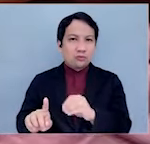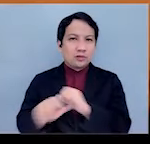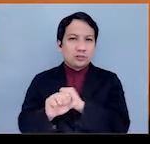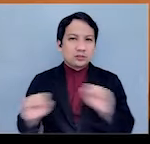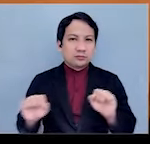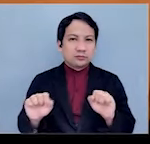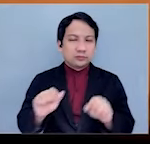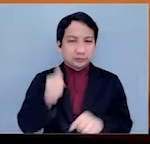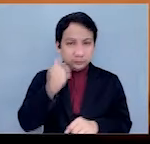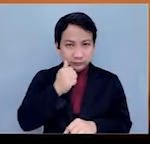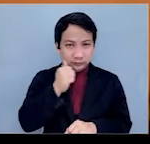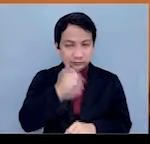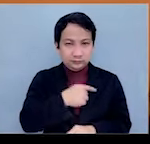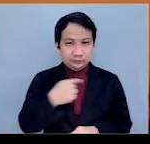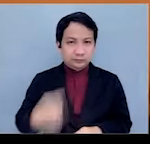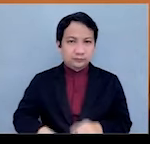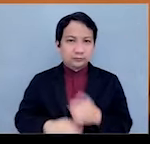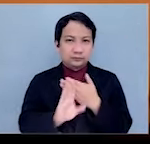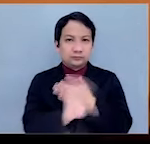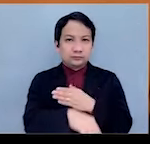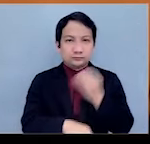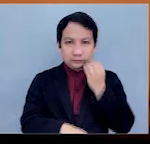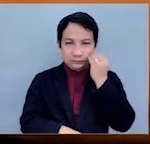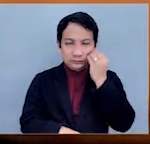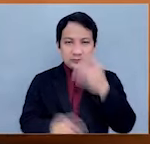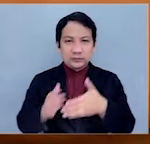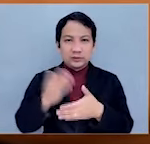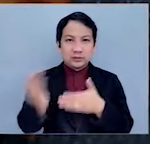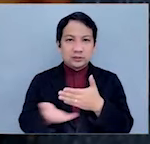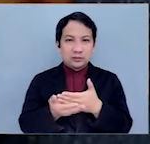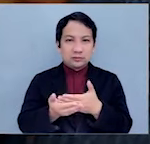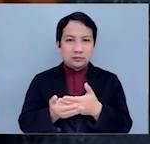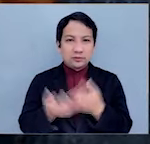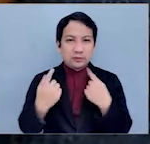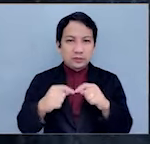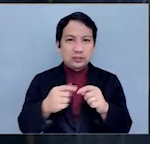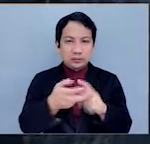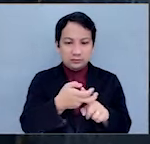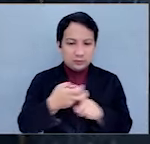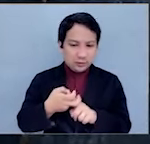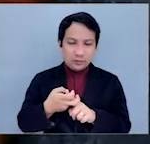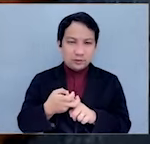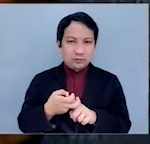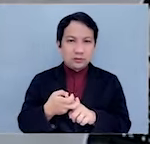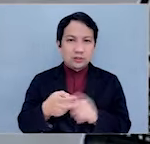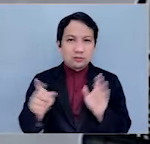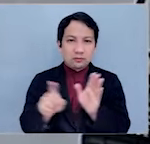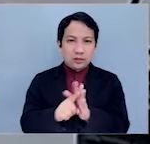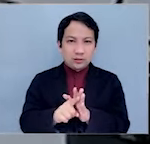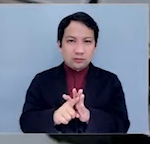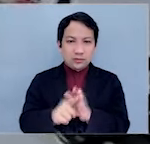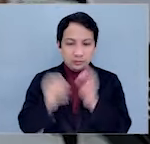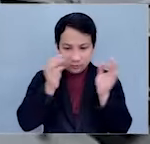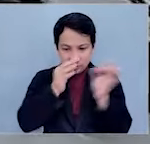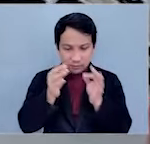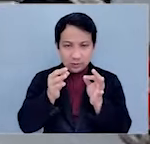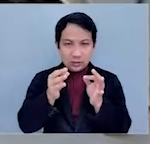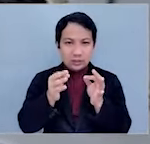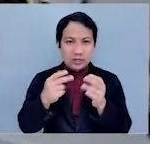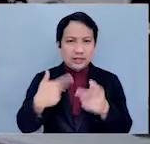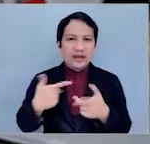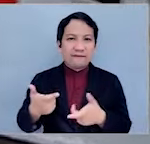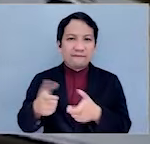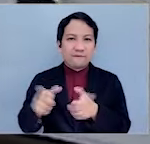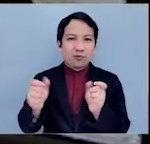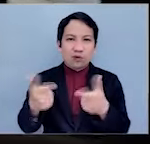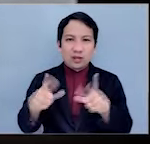businesswoman at nakauwi na. Sasampa ng reklamang attempted kidnapping, illegal possession of dangerous drugs, and loose firearm ang mga